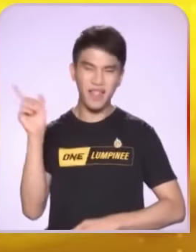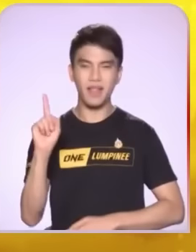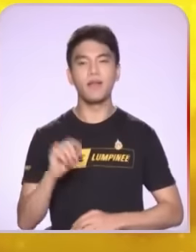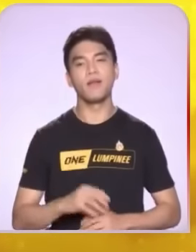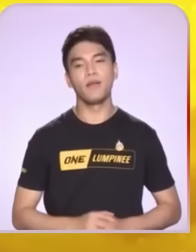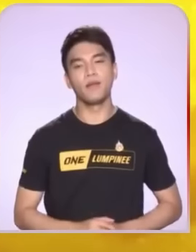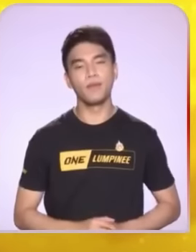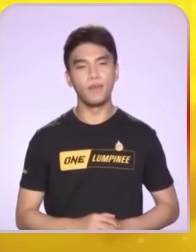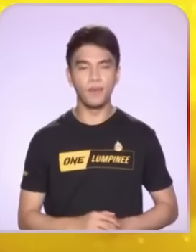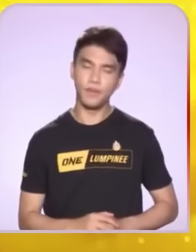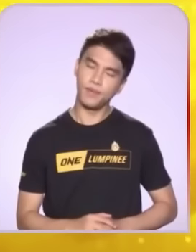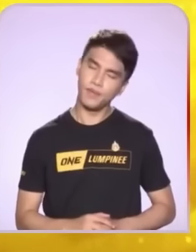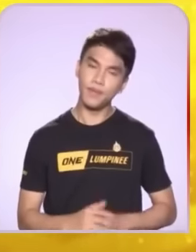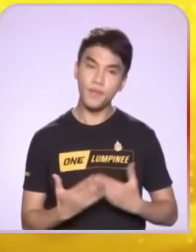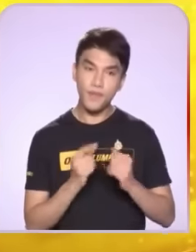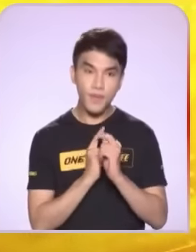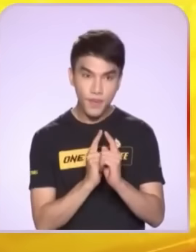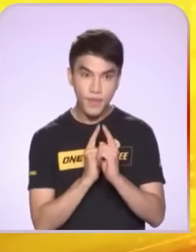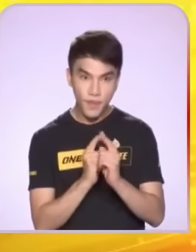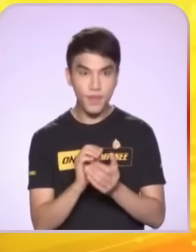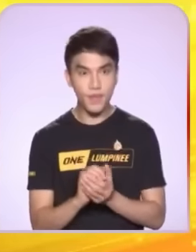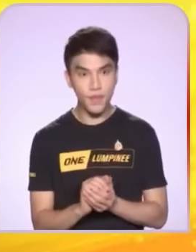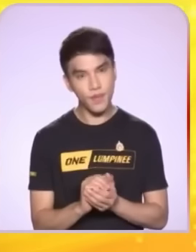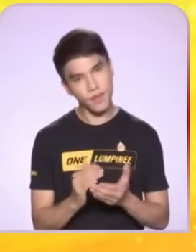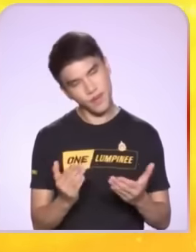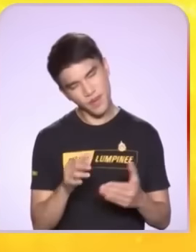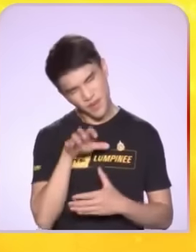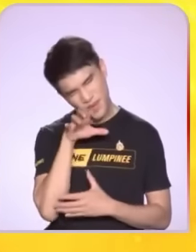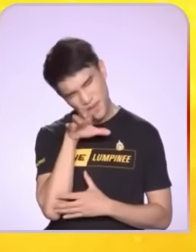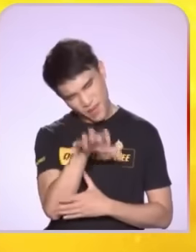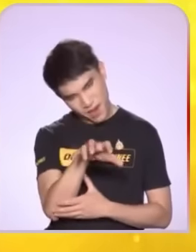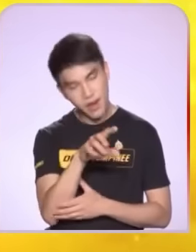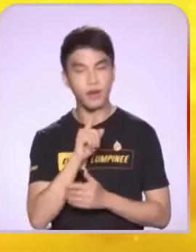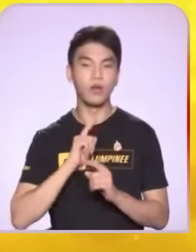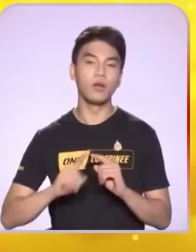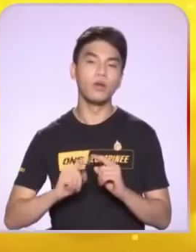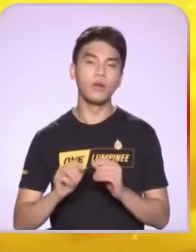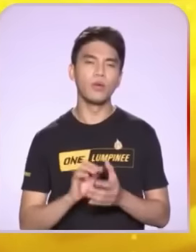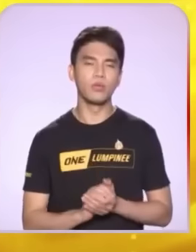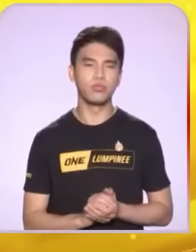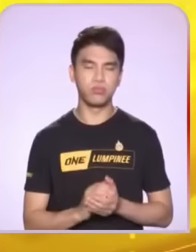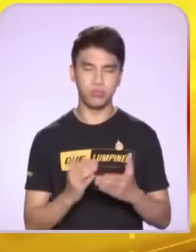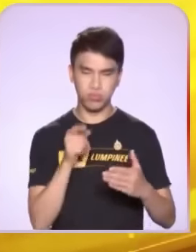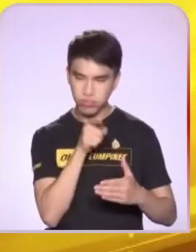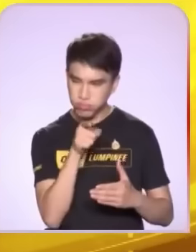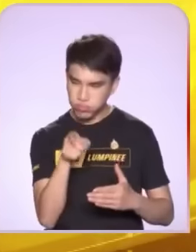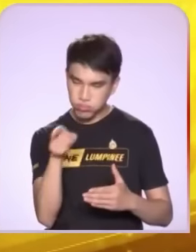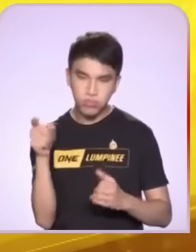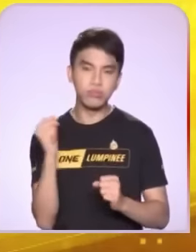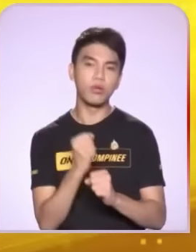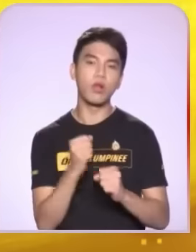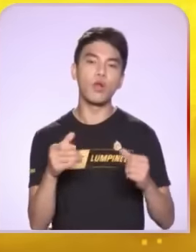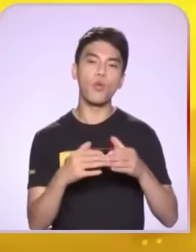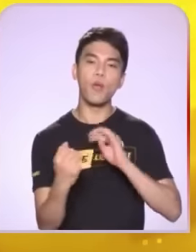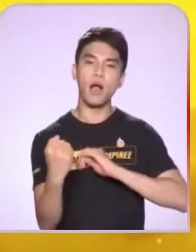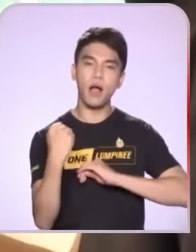ชนหรือว่าจะต้องเป็นไปตามการบังคับหรือการเค้าเรียกอะไรฮะสั่งการบงการของ